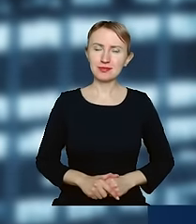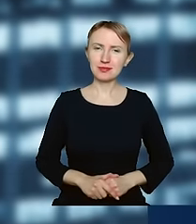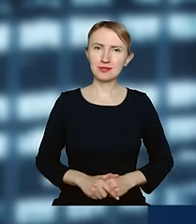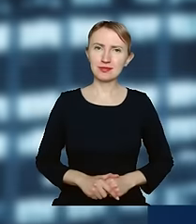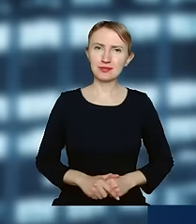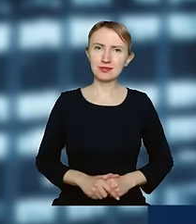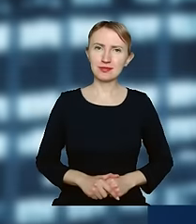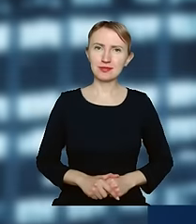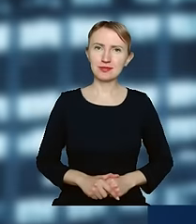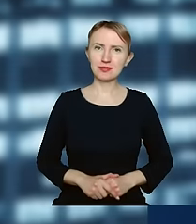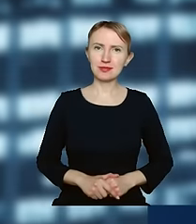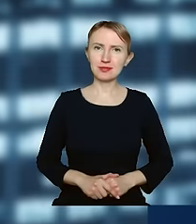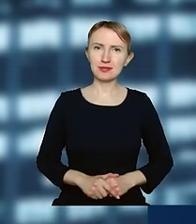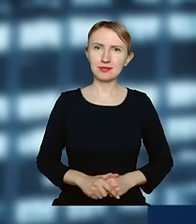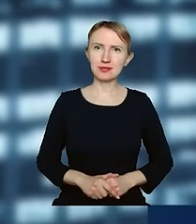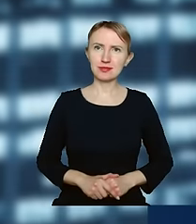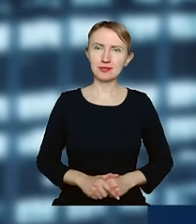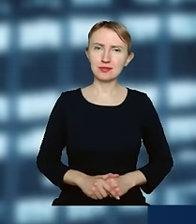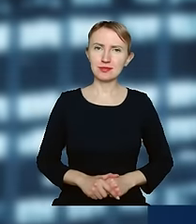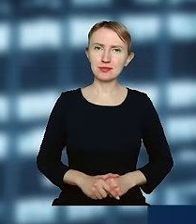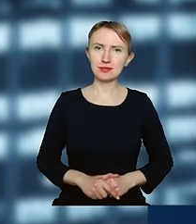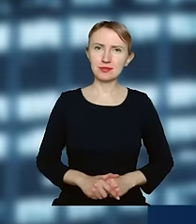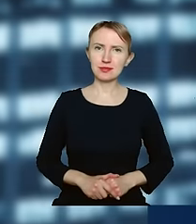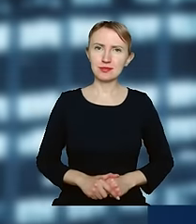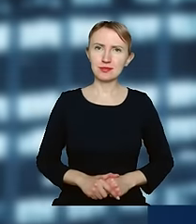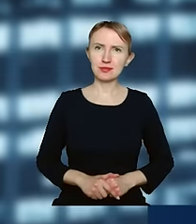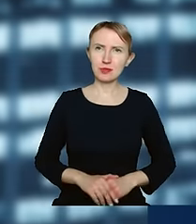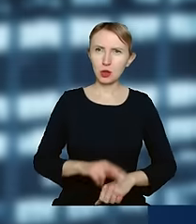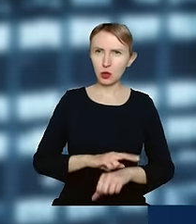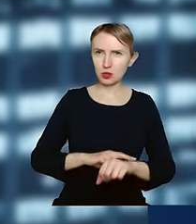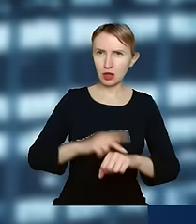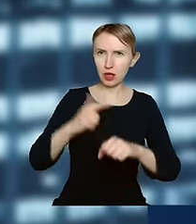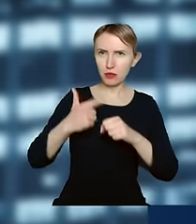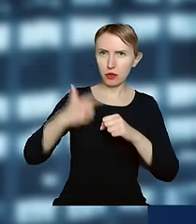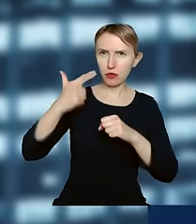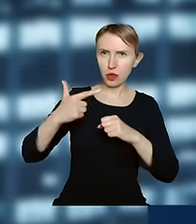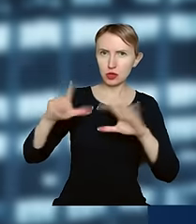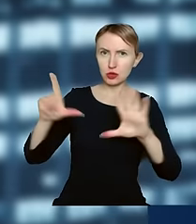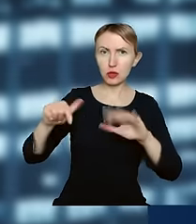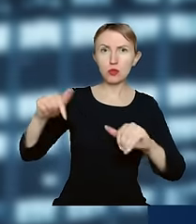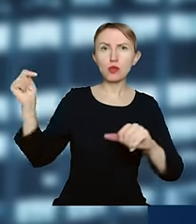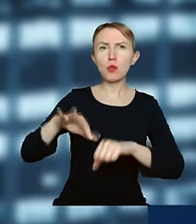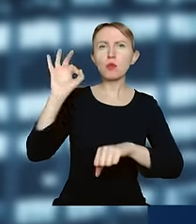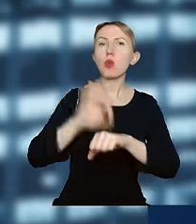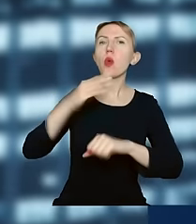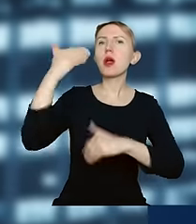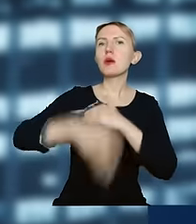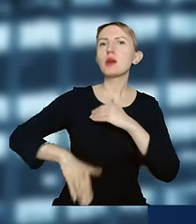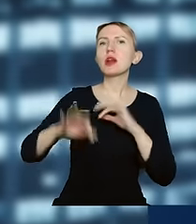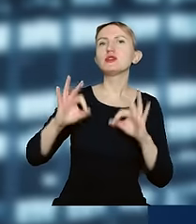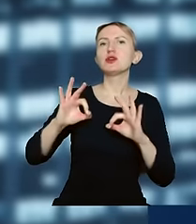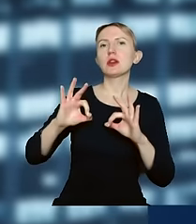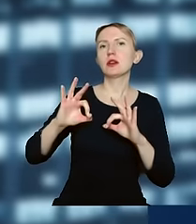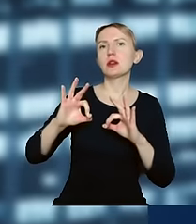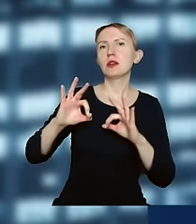507-964-253. Jest prawie 7 po 10. Musimy skończyć punktualnie. Tak, bo dzisiaj jest premiera, po premierze będzie